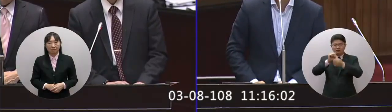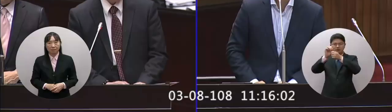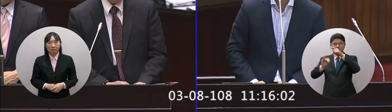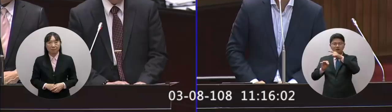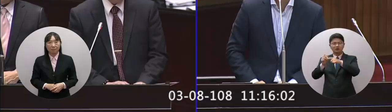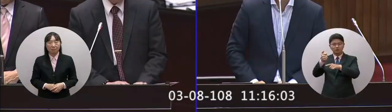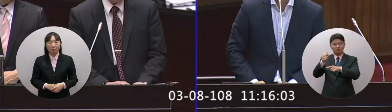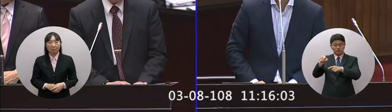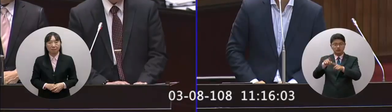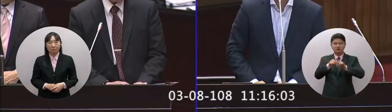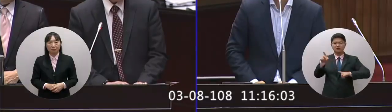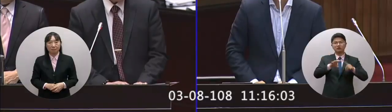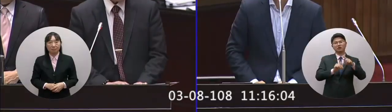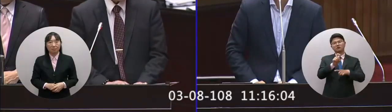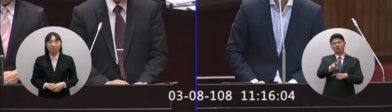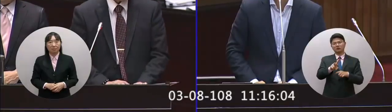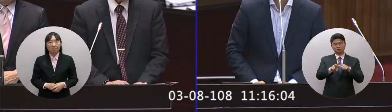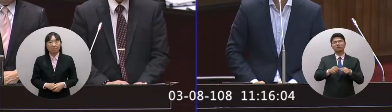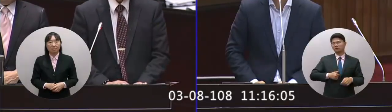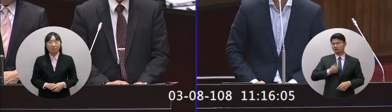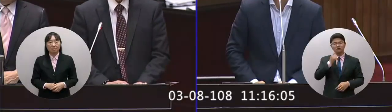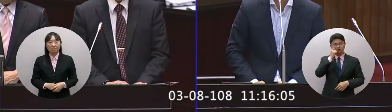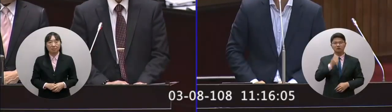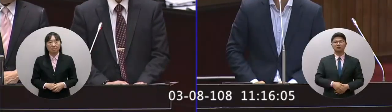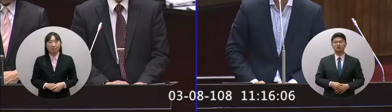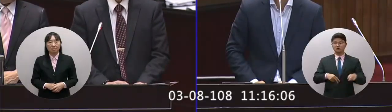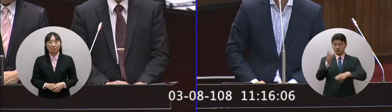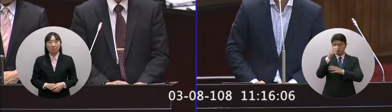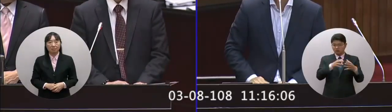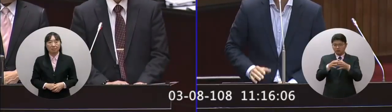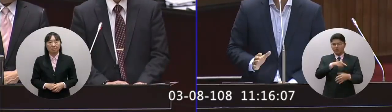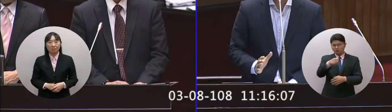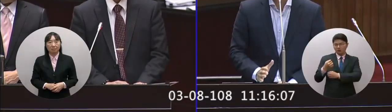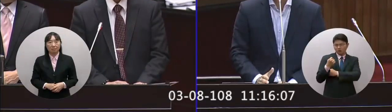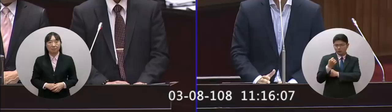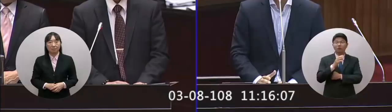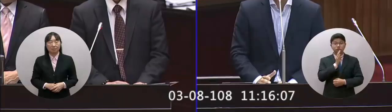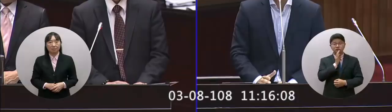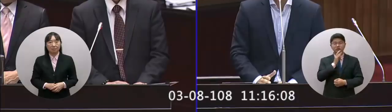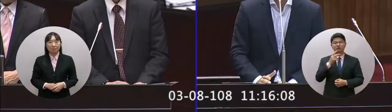加12%的发电量，这是一个很大的工程。我知道行政团队在努力，但是现在